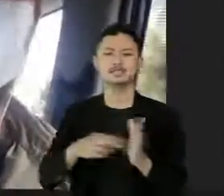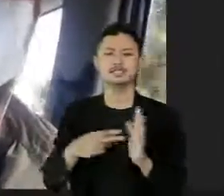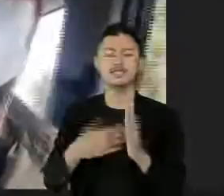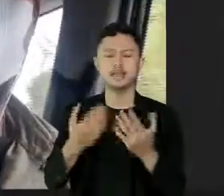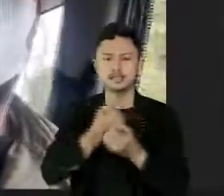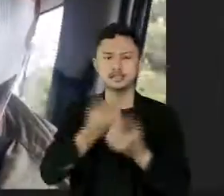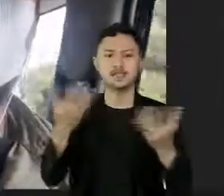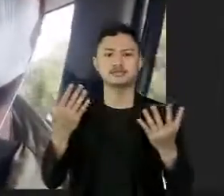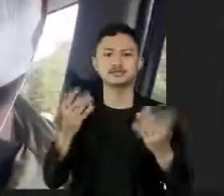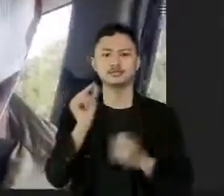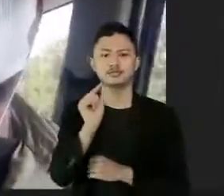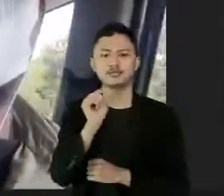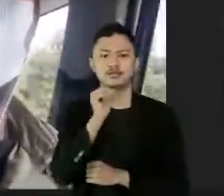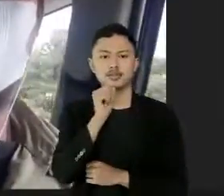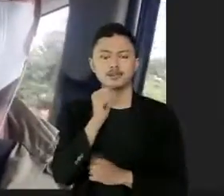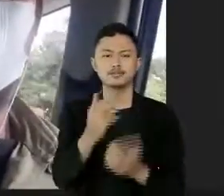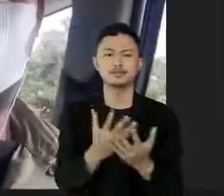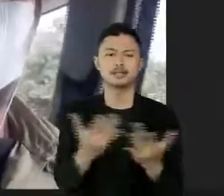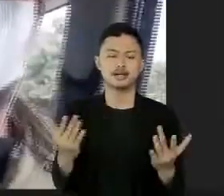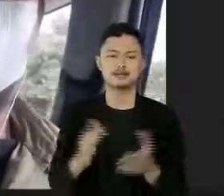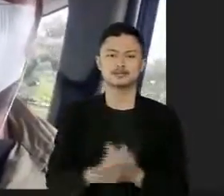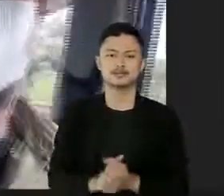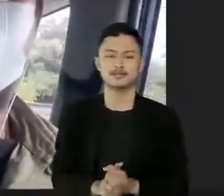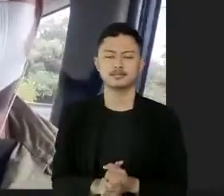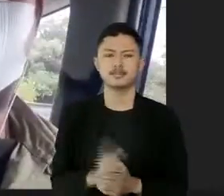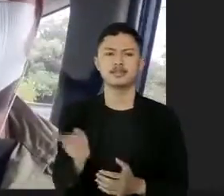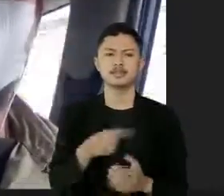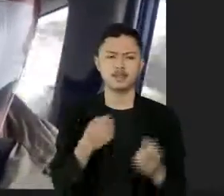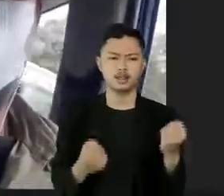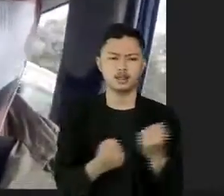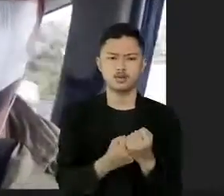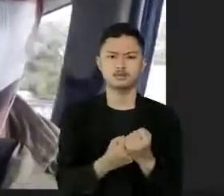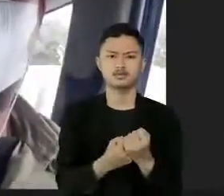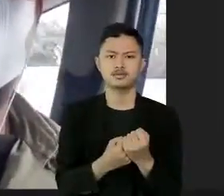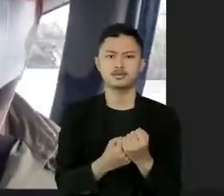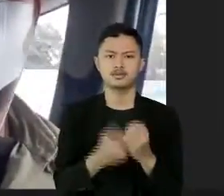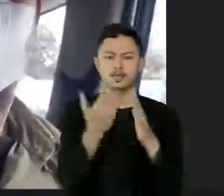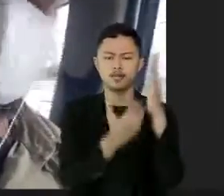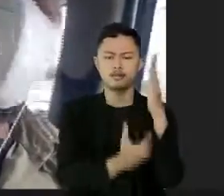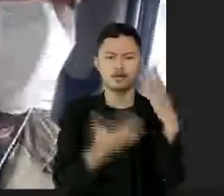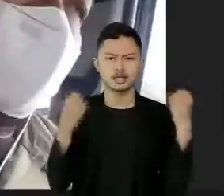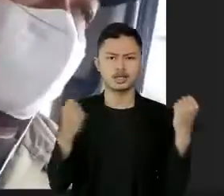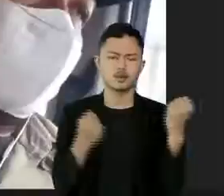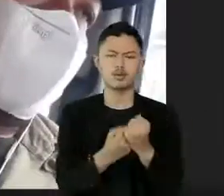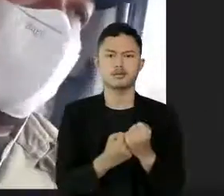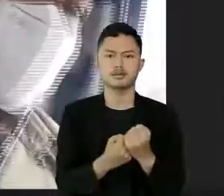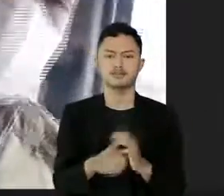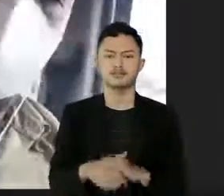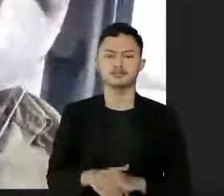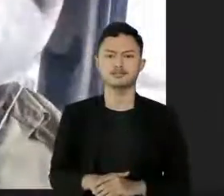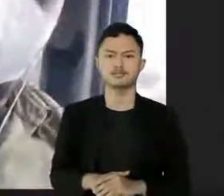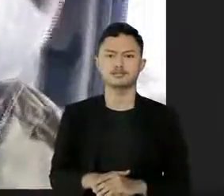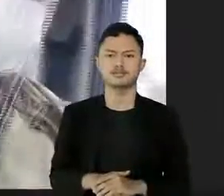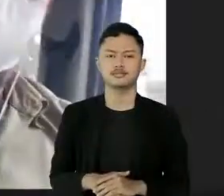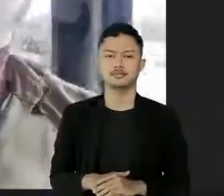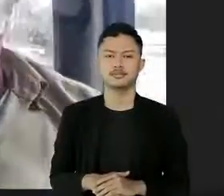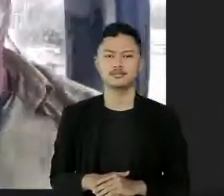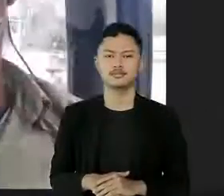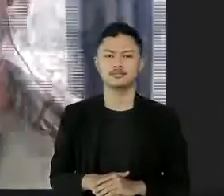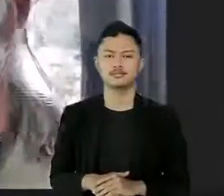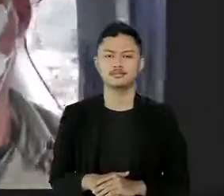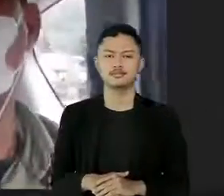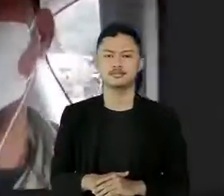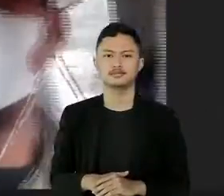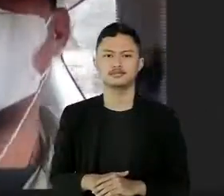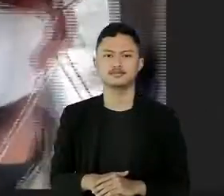message-nya very clear untuk masyarakat bahwa kita mendukung kok prokesnya itu, dan benar-benar saya sampaikan tadi pada waktu